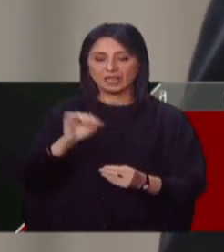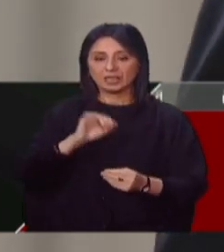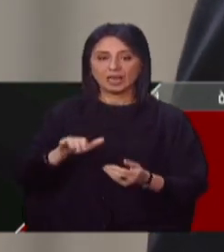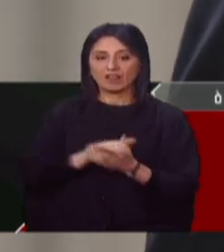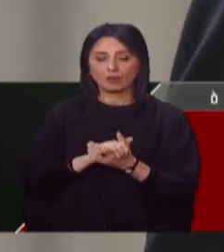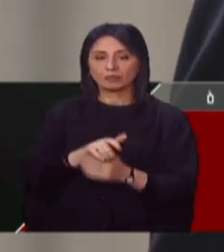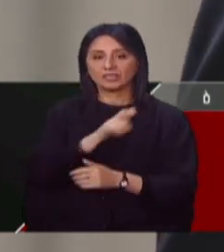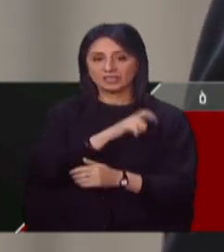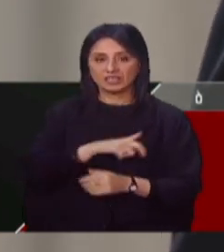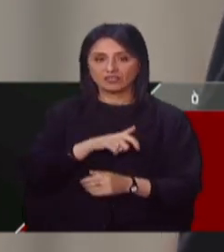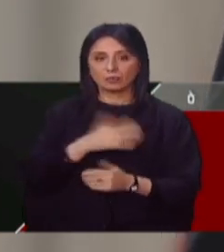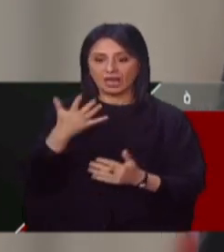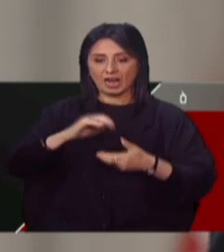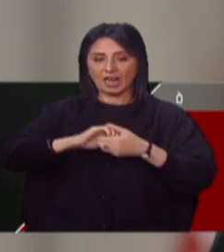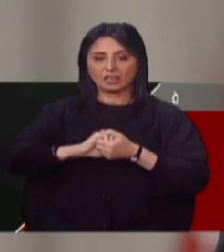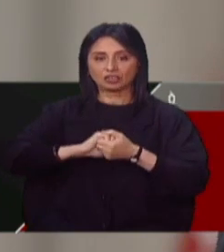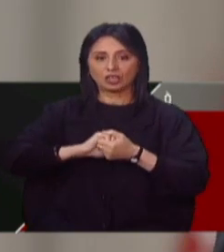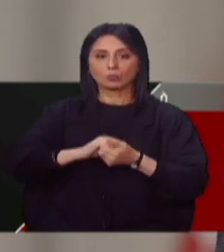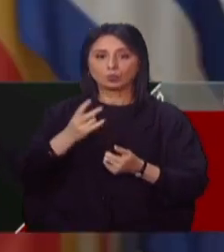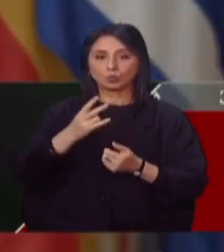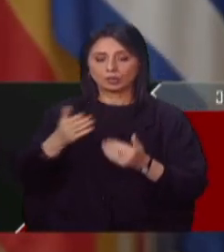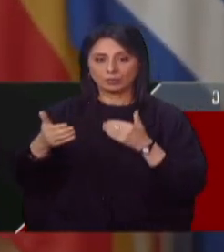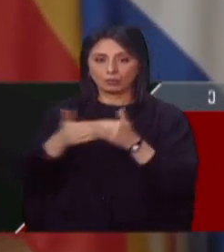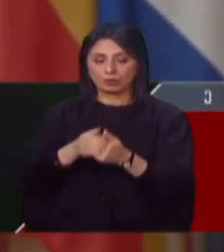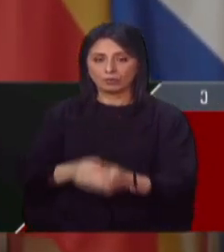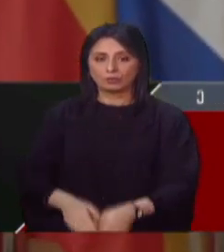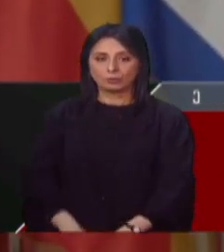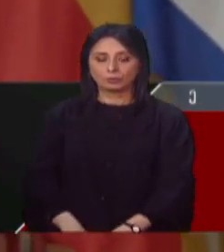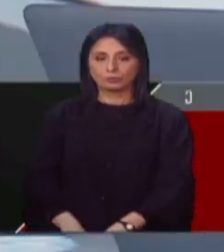ევროკავშირის წევრობას ხელი ხელჩაკიდებულებმა მიუახლოოთ.